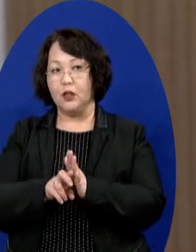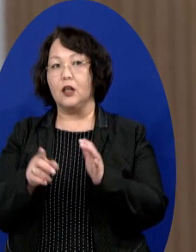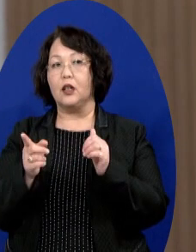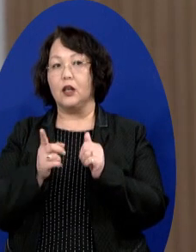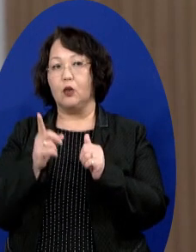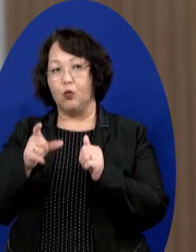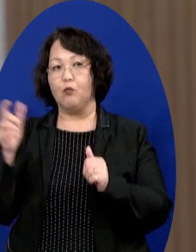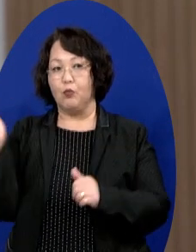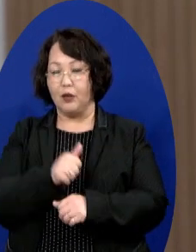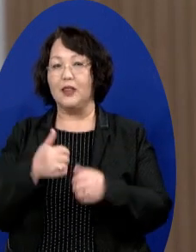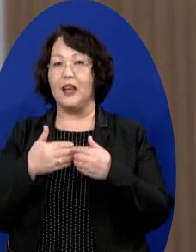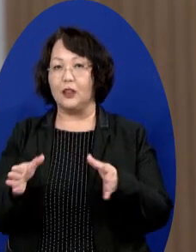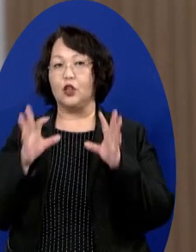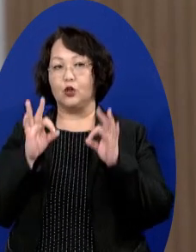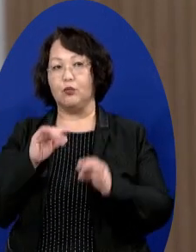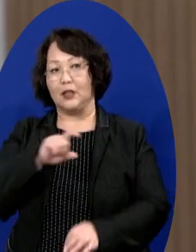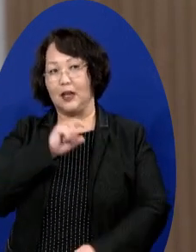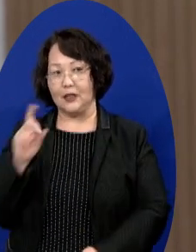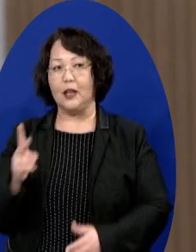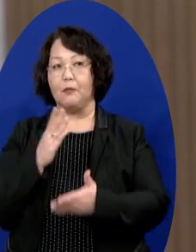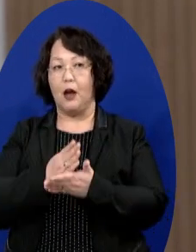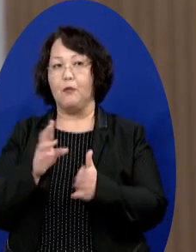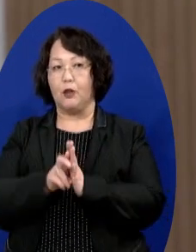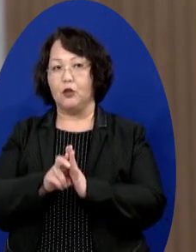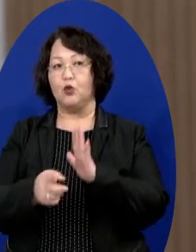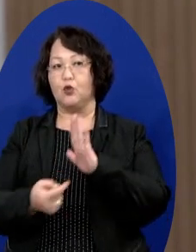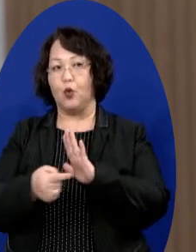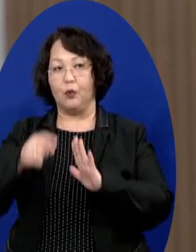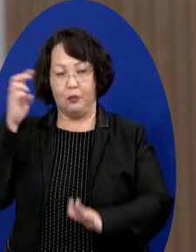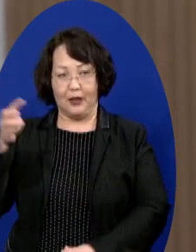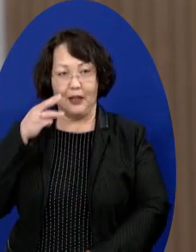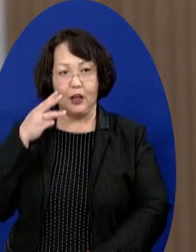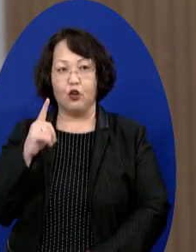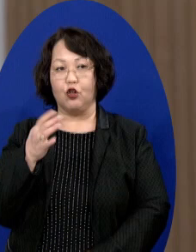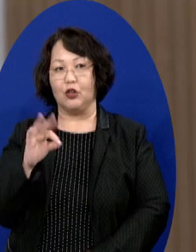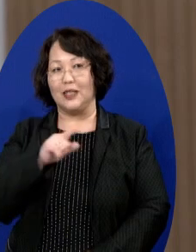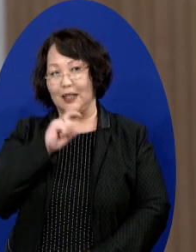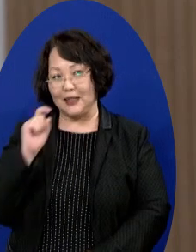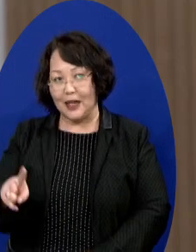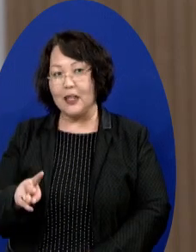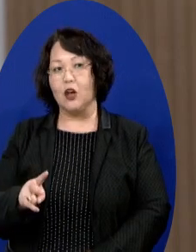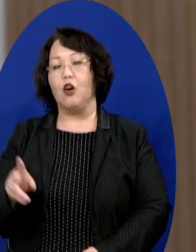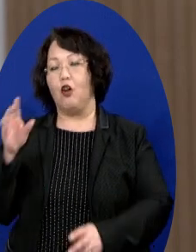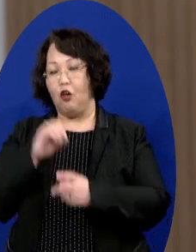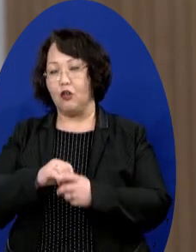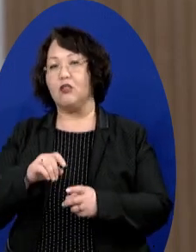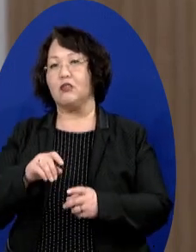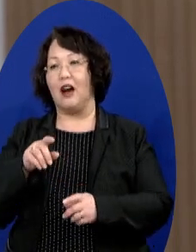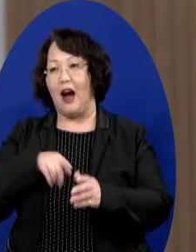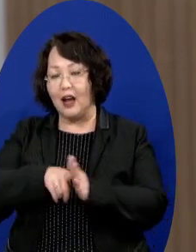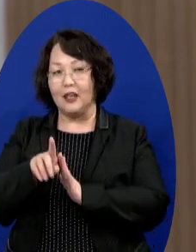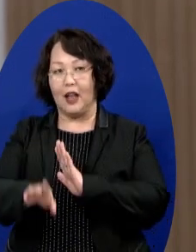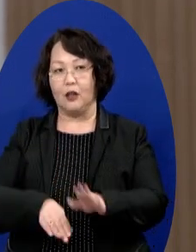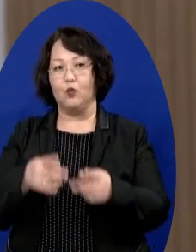бүхэнд нээлттэй зах зээл байх ёстой юм шүү. А үүний тулд суур мэдлэгийг нь хөрөнгийн зах зээл дээр оролцох эхлэлийг нь гарааг нь